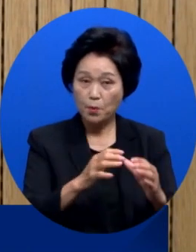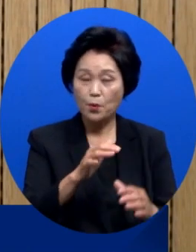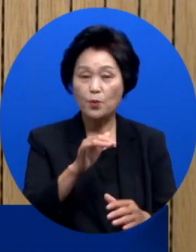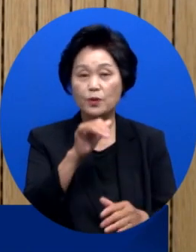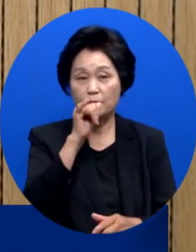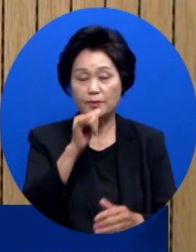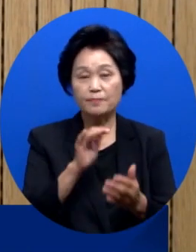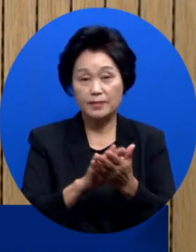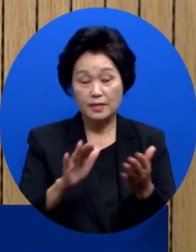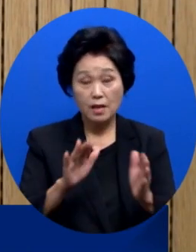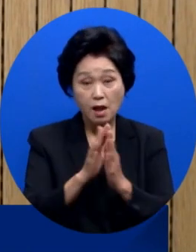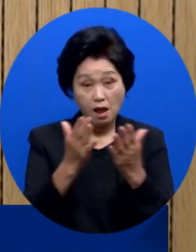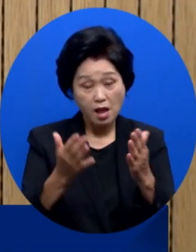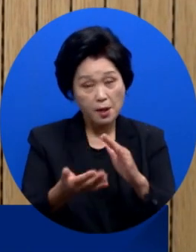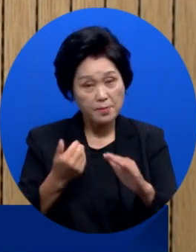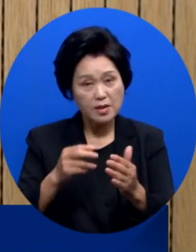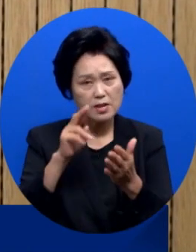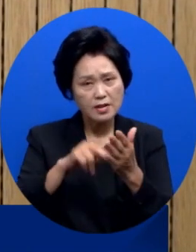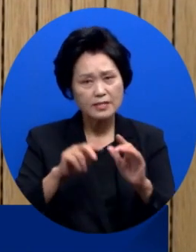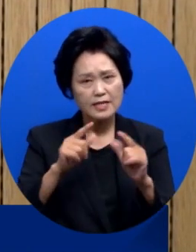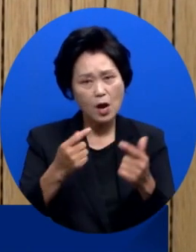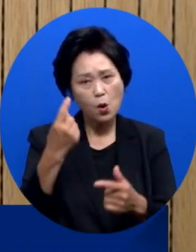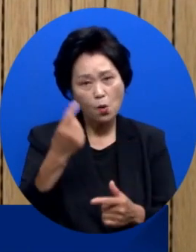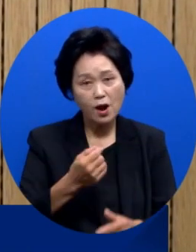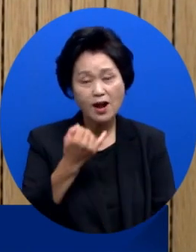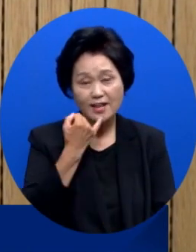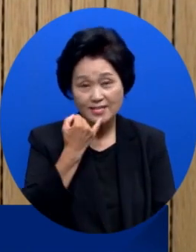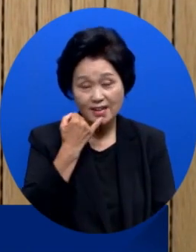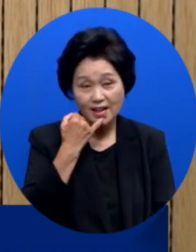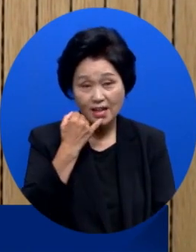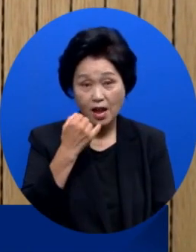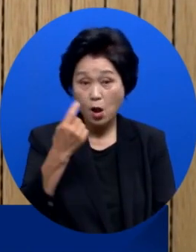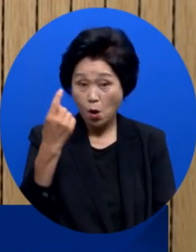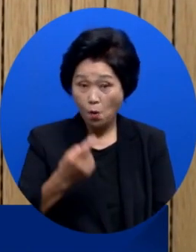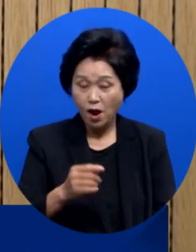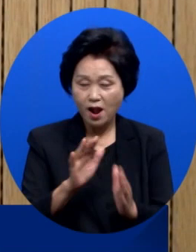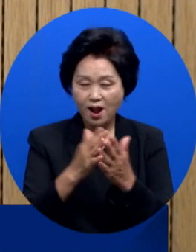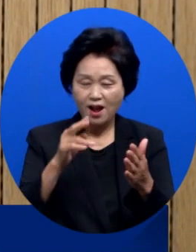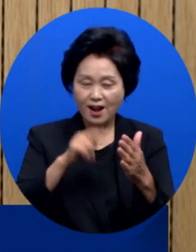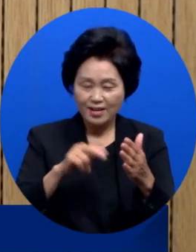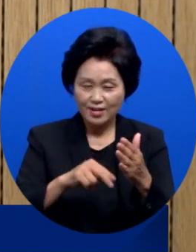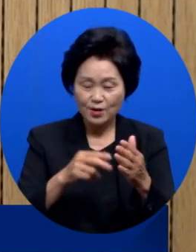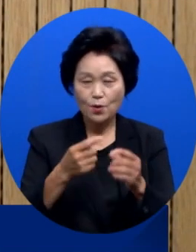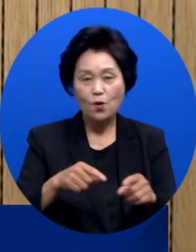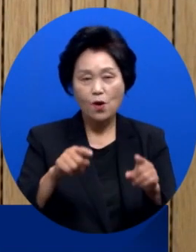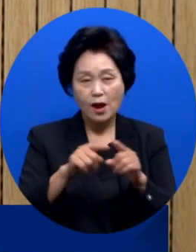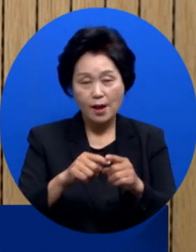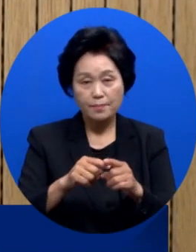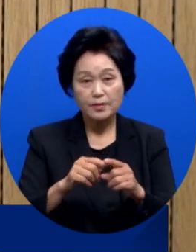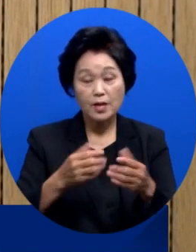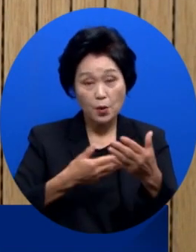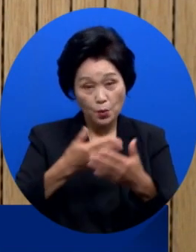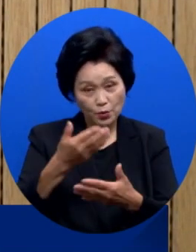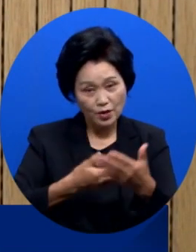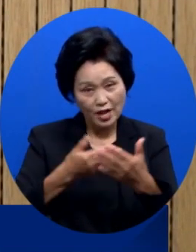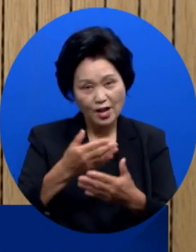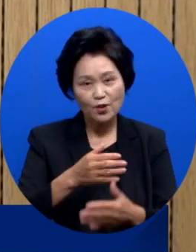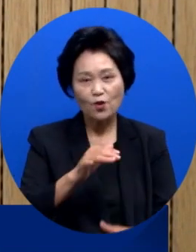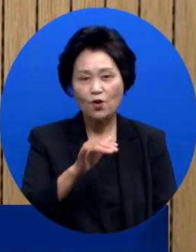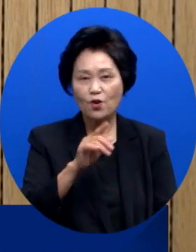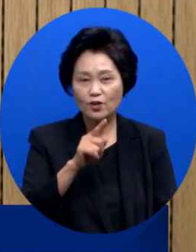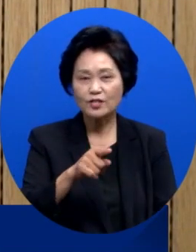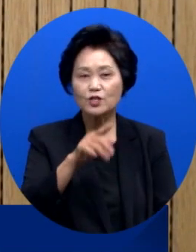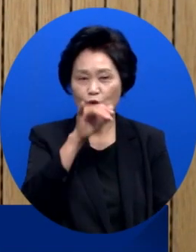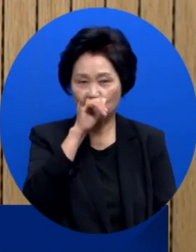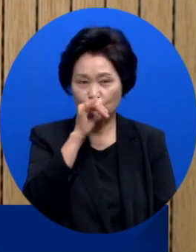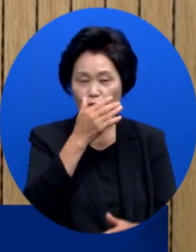그래서 굉장히 현장에서 같이 읽고 로 현장에서 qt 해야되 시 그냥 느낀점을 난 우는거 여기에 2 포인트가 키워드 해요